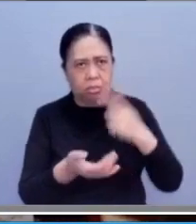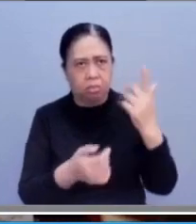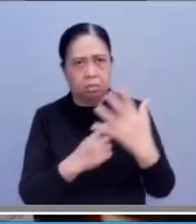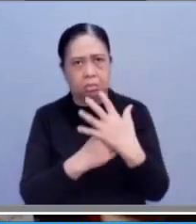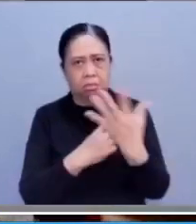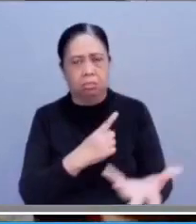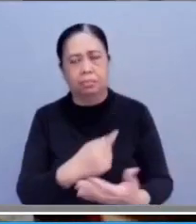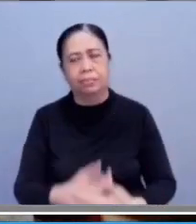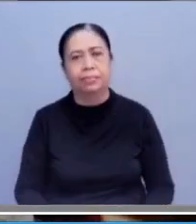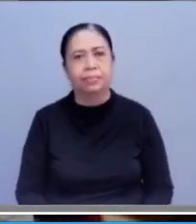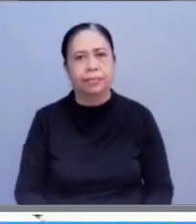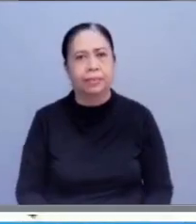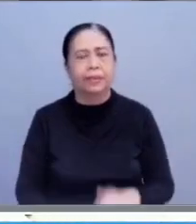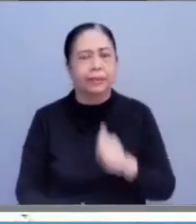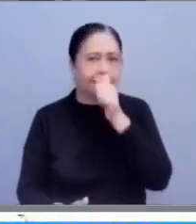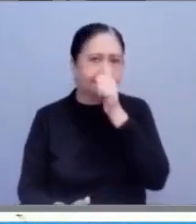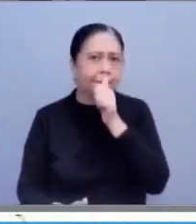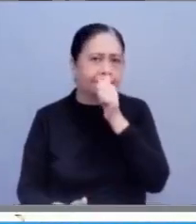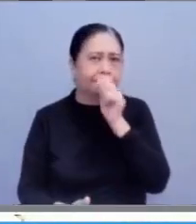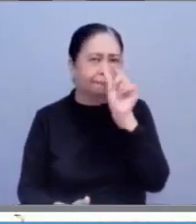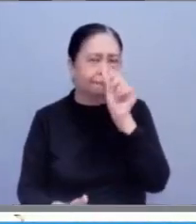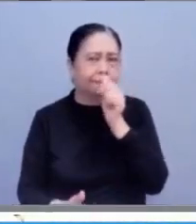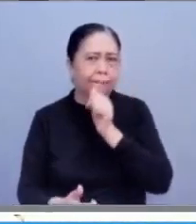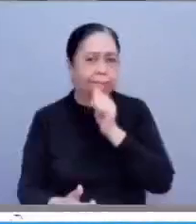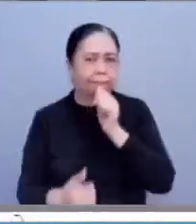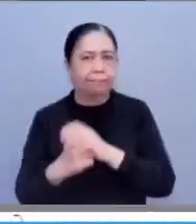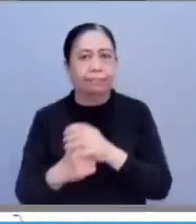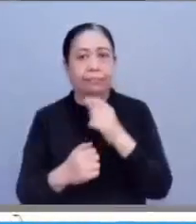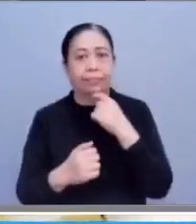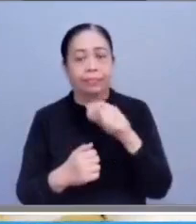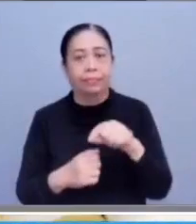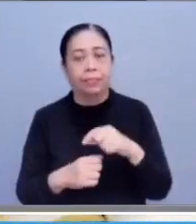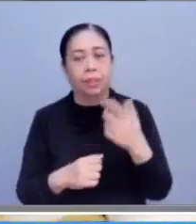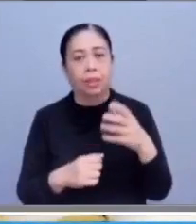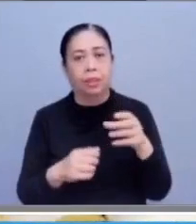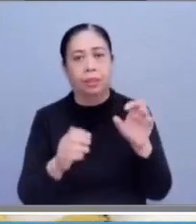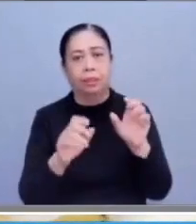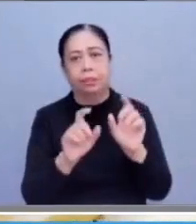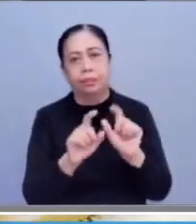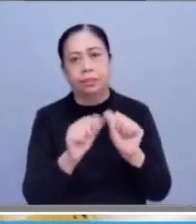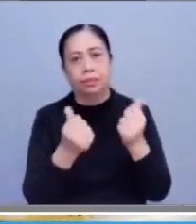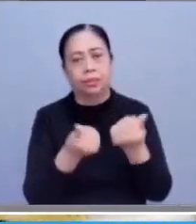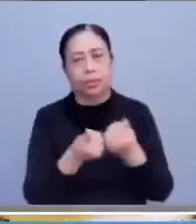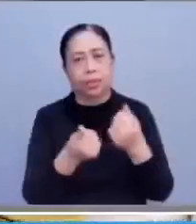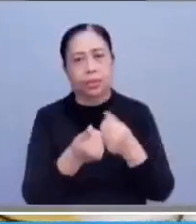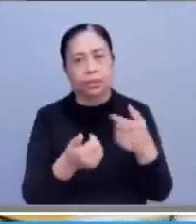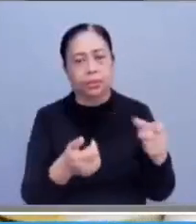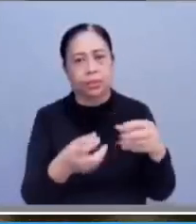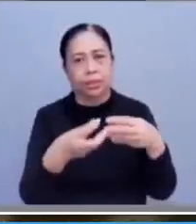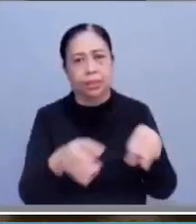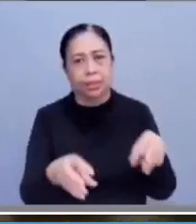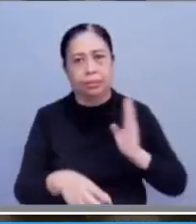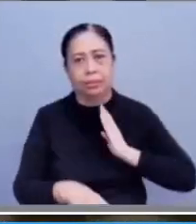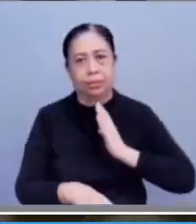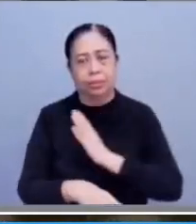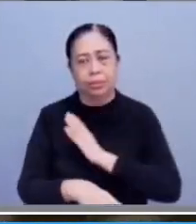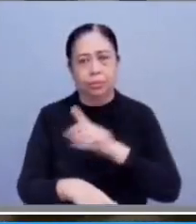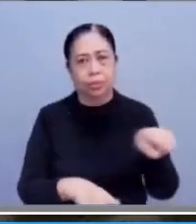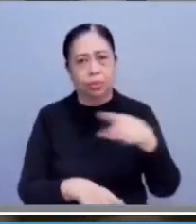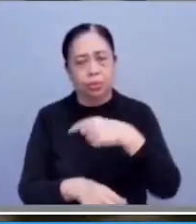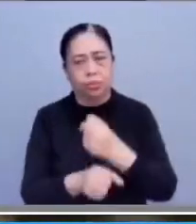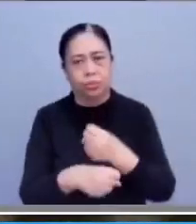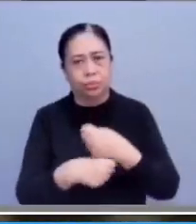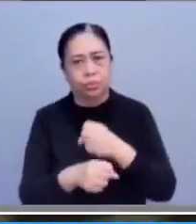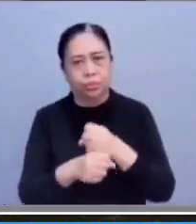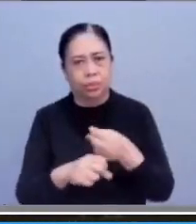nagsasakripisyo na lang kami ayon sa United broiler racers Association at Philippine egg board Association tumaas ang farmgate